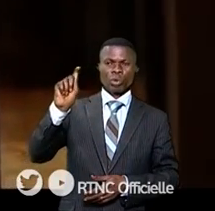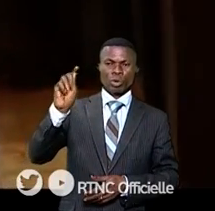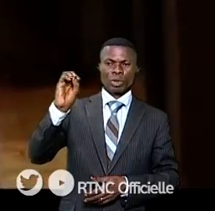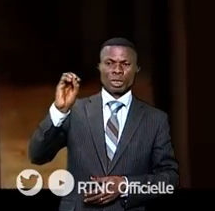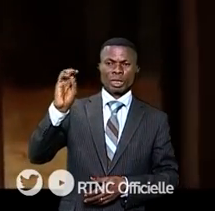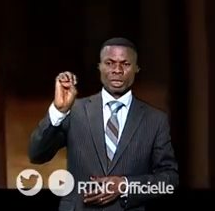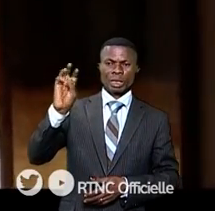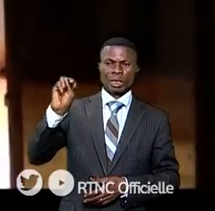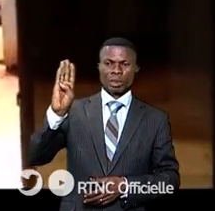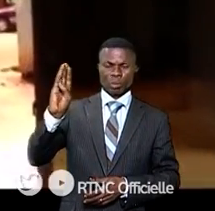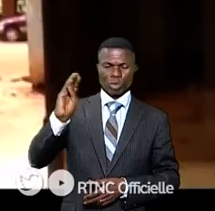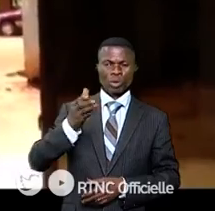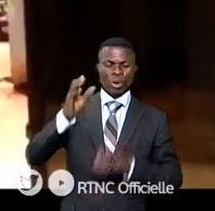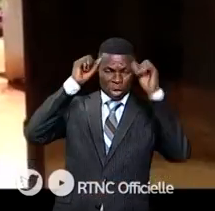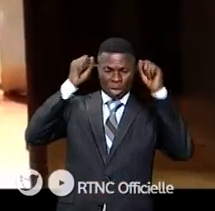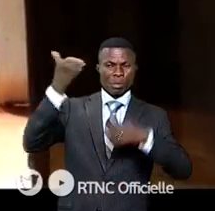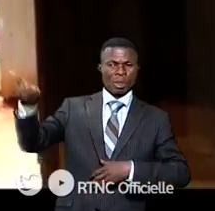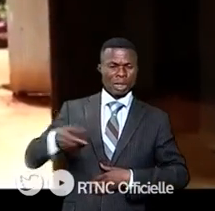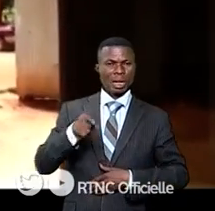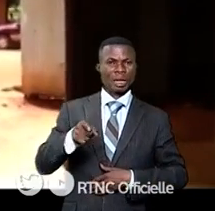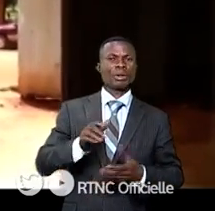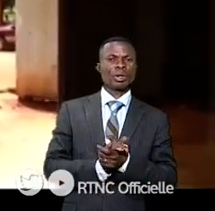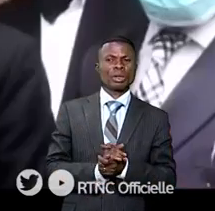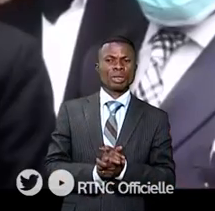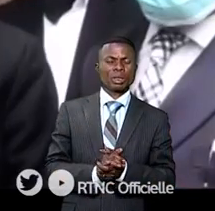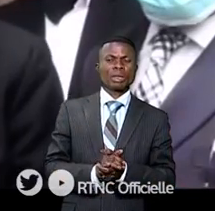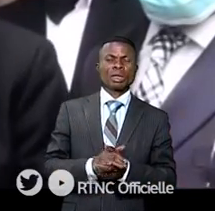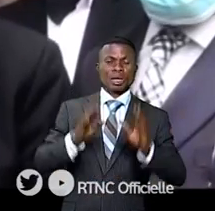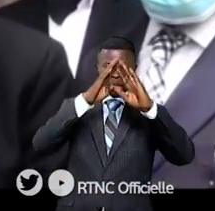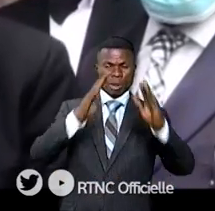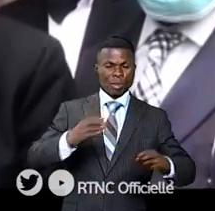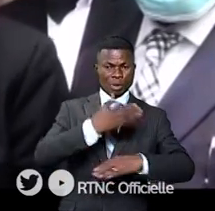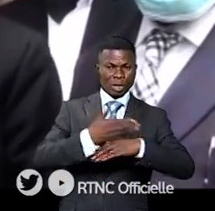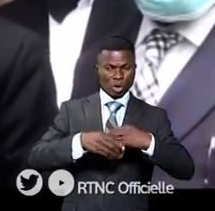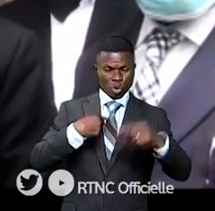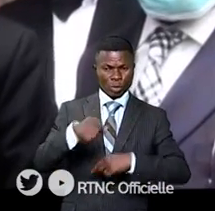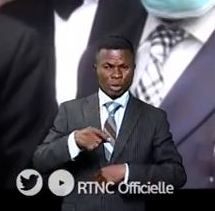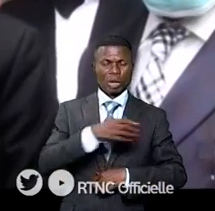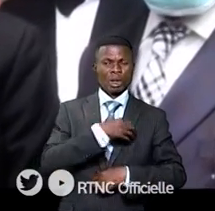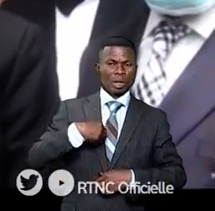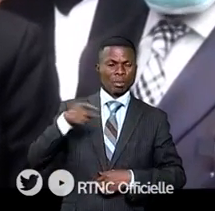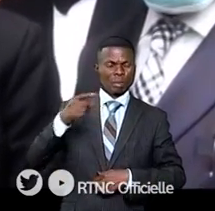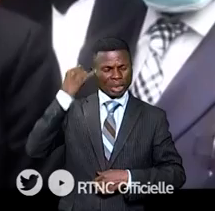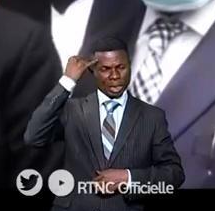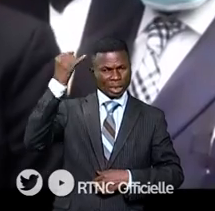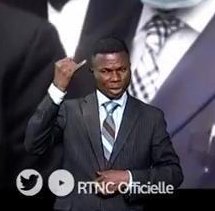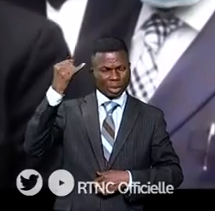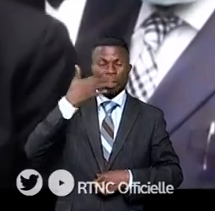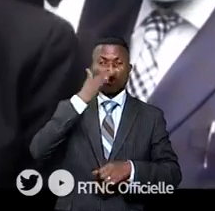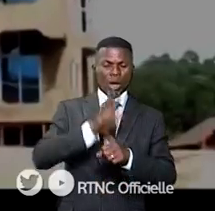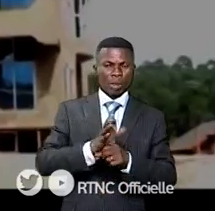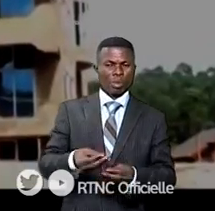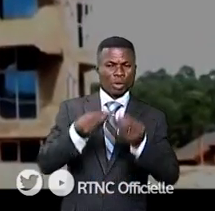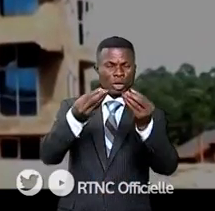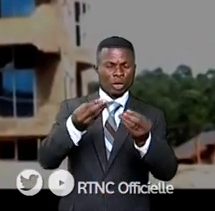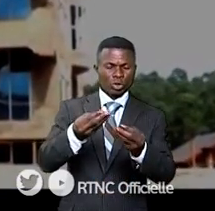était reçue par le président de la FEC Butembo Lubero à ses chantiers et c'est à cette occasion que Madame Filia Chipasa avait promis apporter